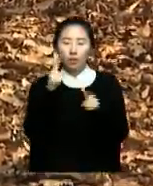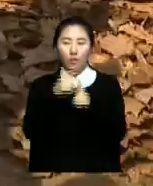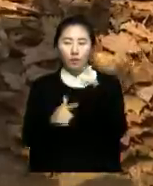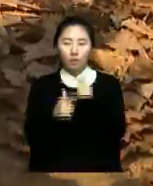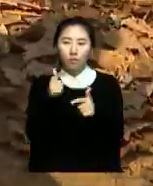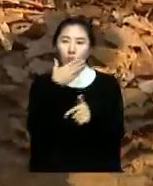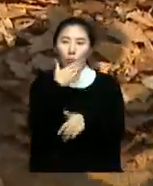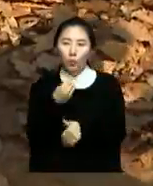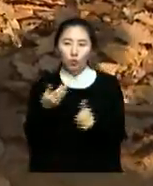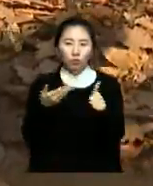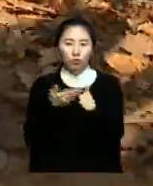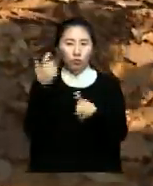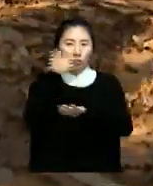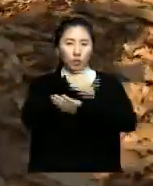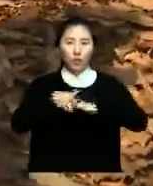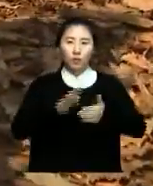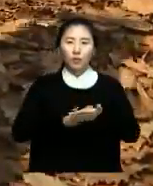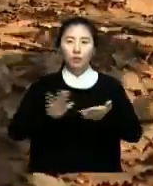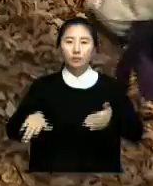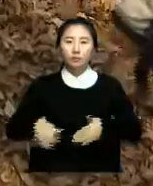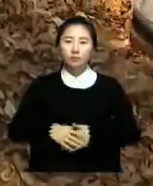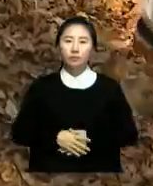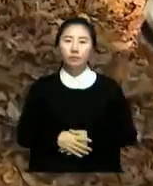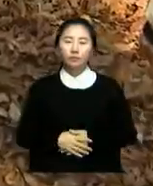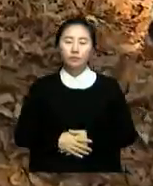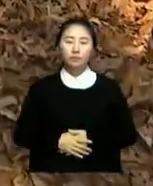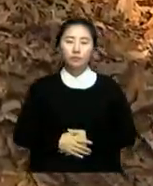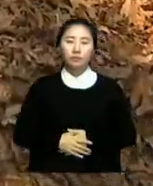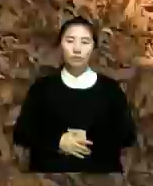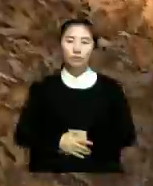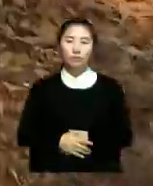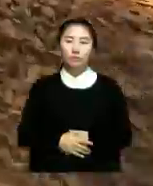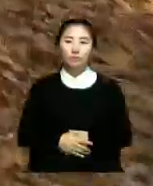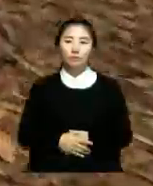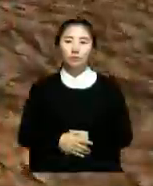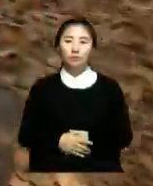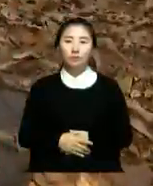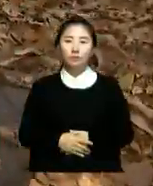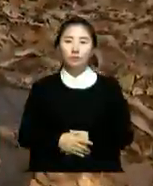산림복지를 제공할 계획입니다. 딜라이브 서울경기 케이블TV 김정표입니다.